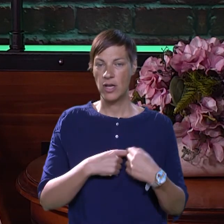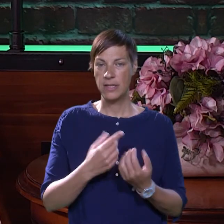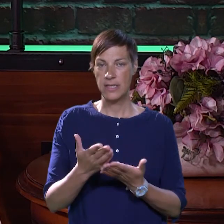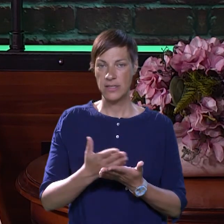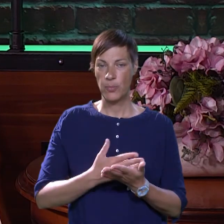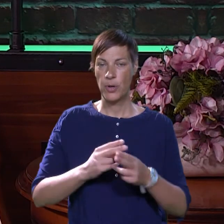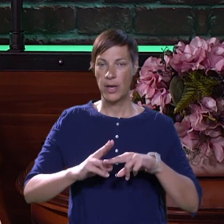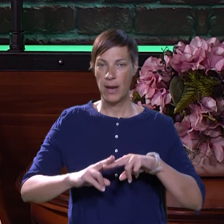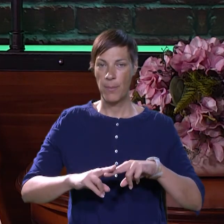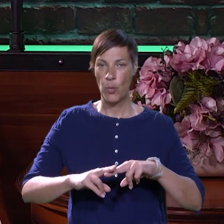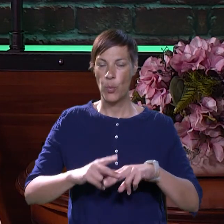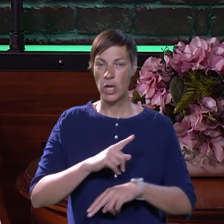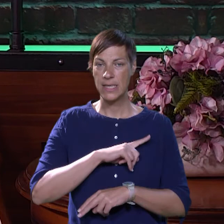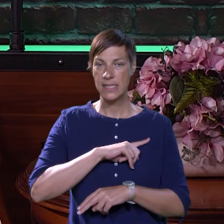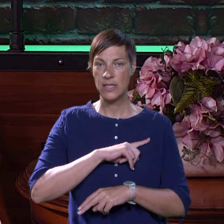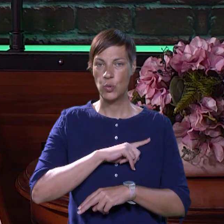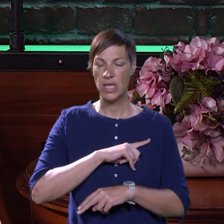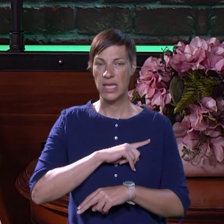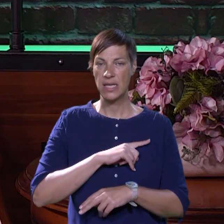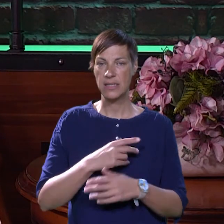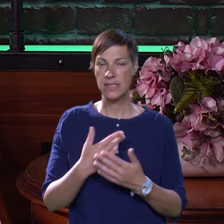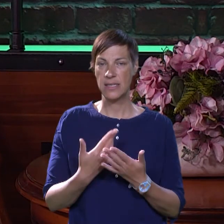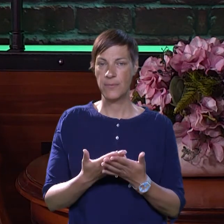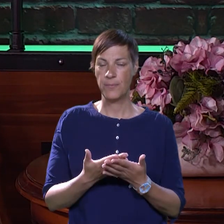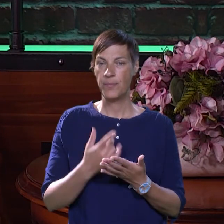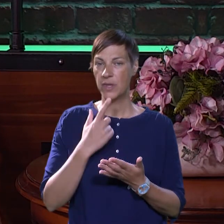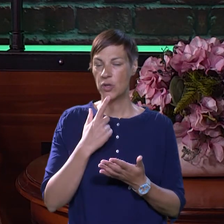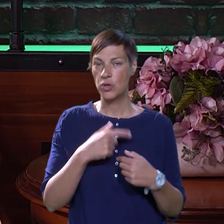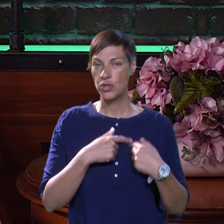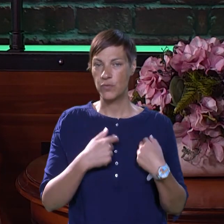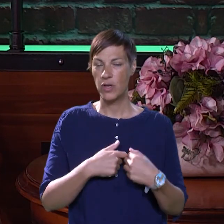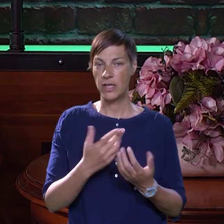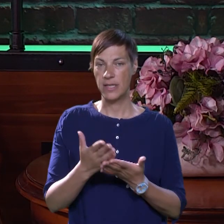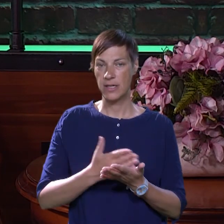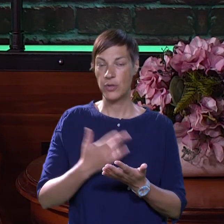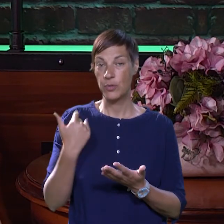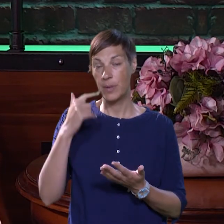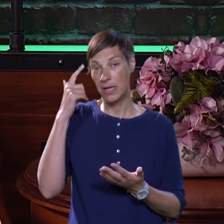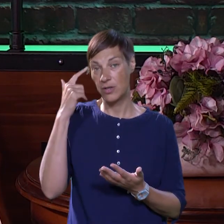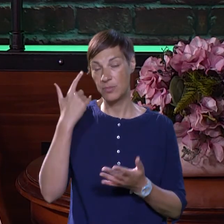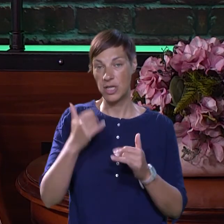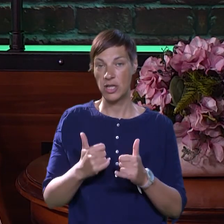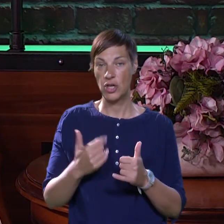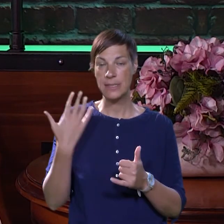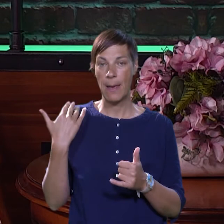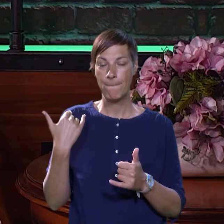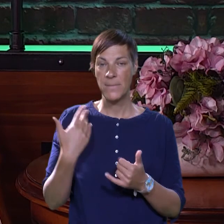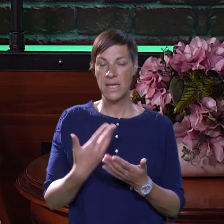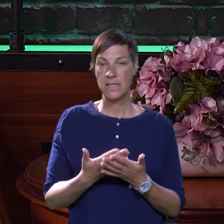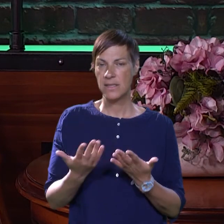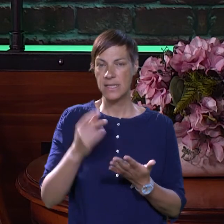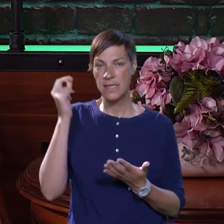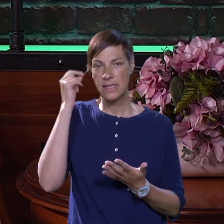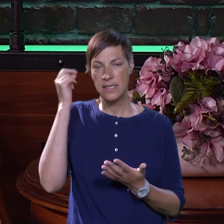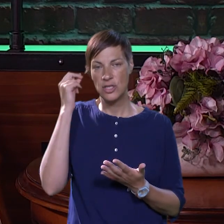u bolnici u Rijeci. Ona je, dakle, koji su volonterski zadaci koji su bili osmišljeni do sad, bili su, ne